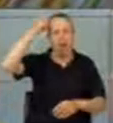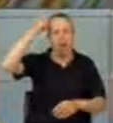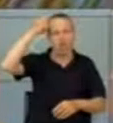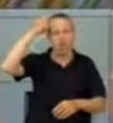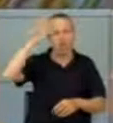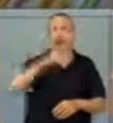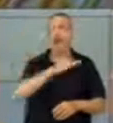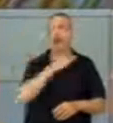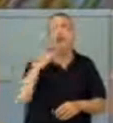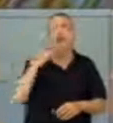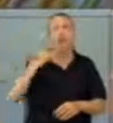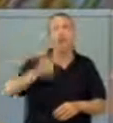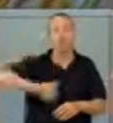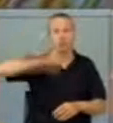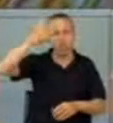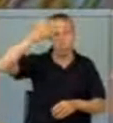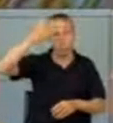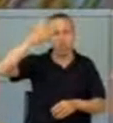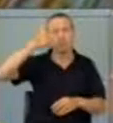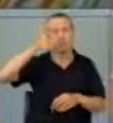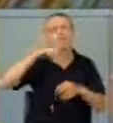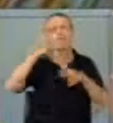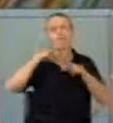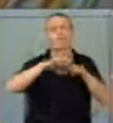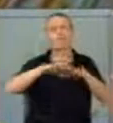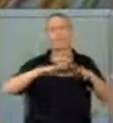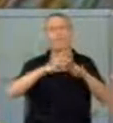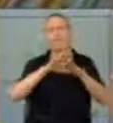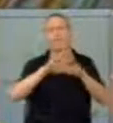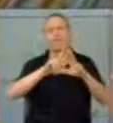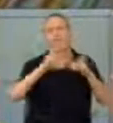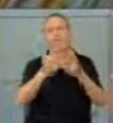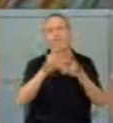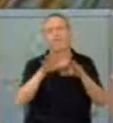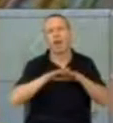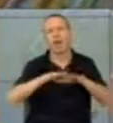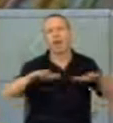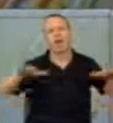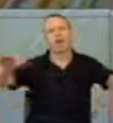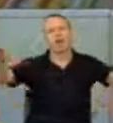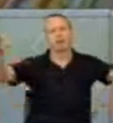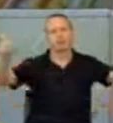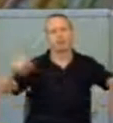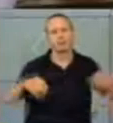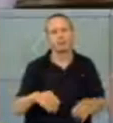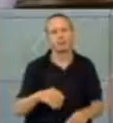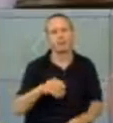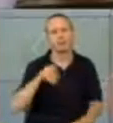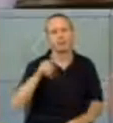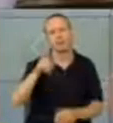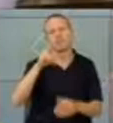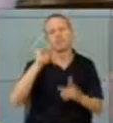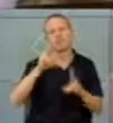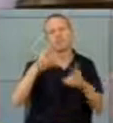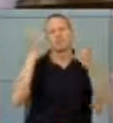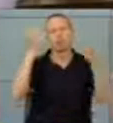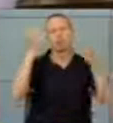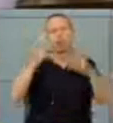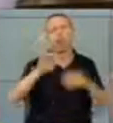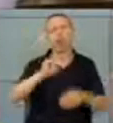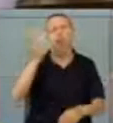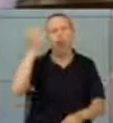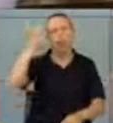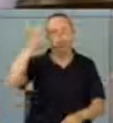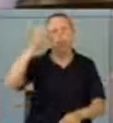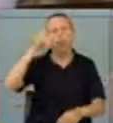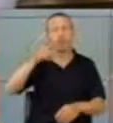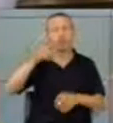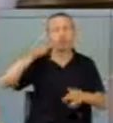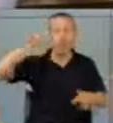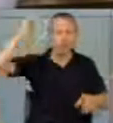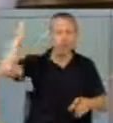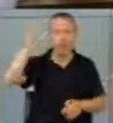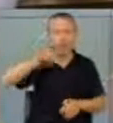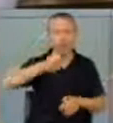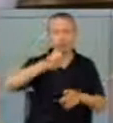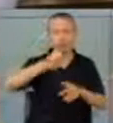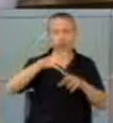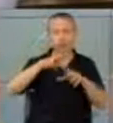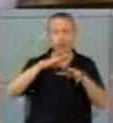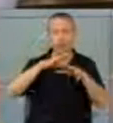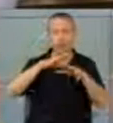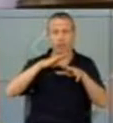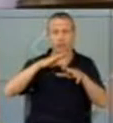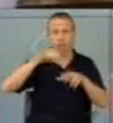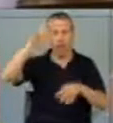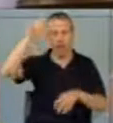התפזר לבד. זו צריכה להיות מהיום נקודת המוצא שלנו. אבל האם לא למדנו שכאשר אתה מכה ברועה בעולם הערבי, בא רועה רע